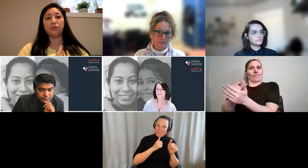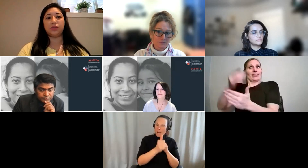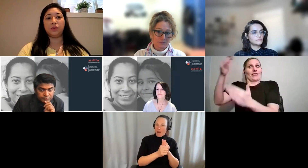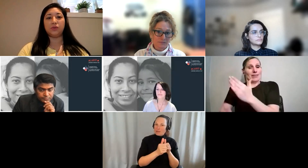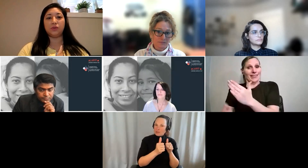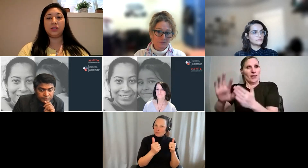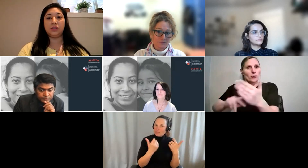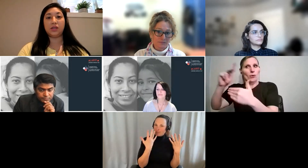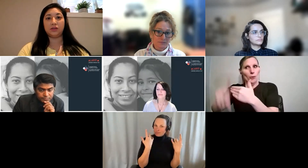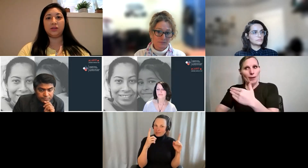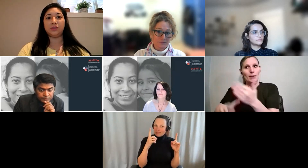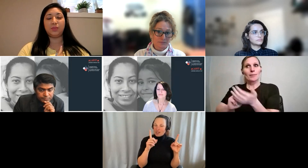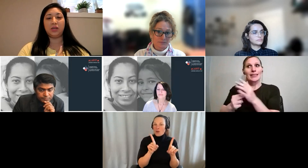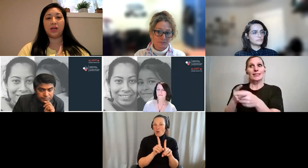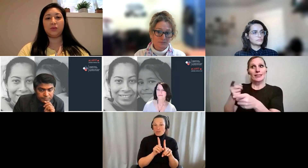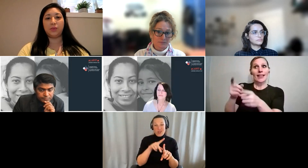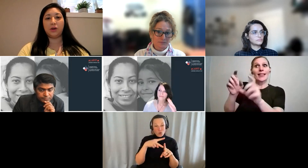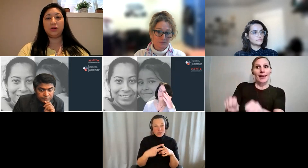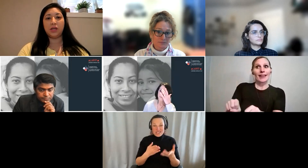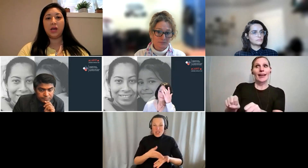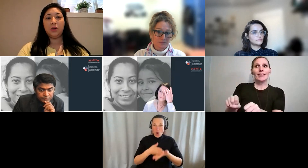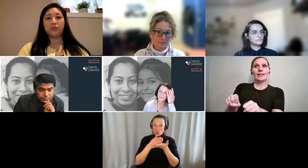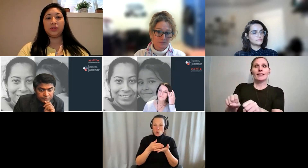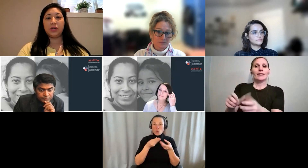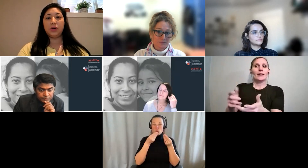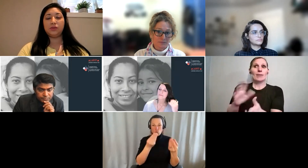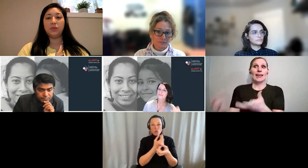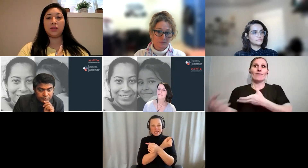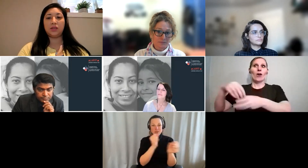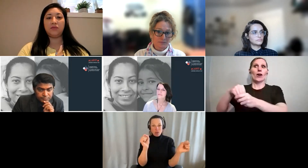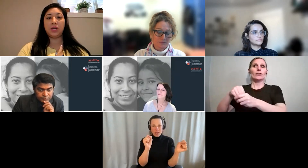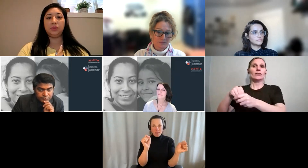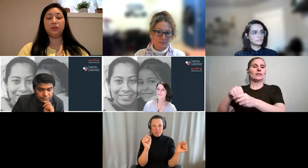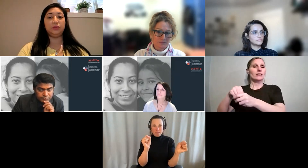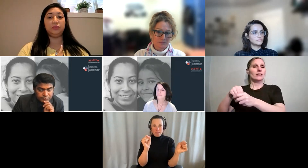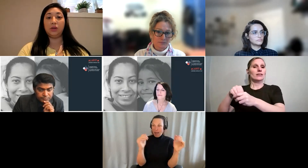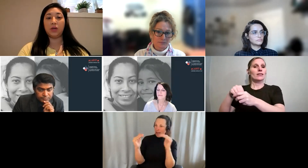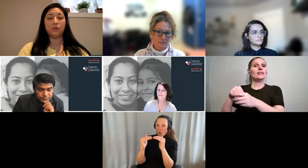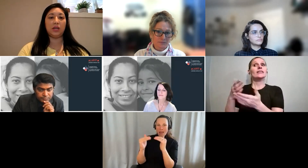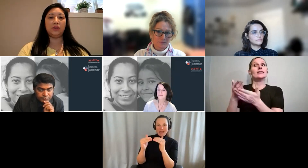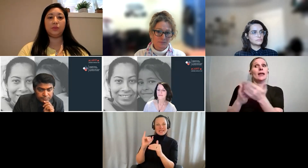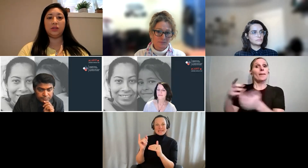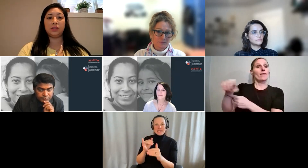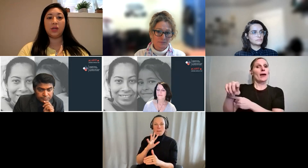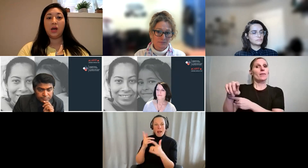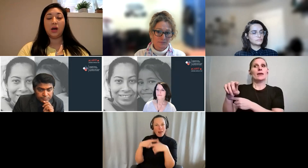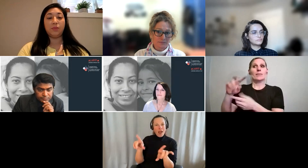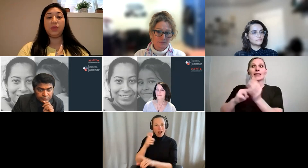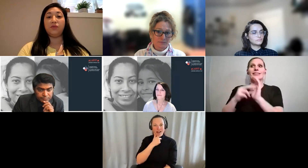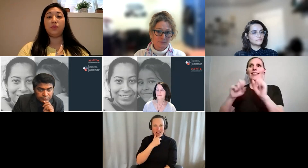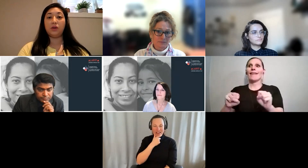pour amener les outils, les ressources comme nos contreparties anglophones, mais aussi pour d'autres, ça veut dire qu'ils peuvent se réunir avec